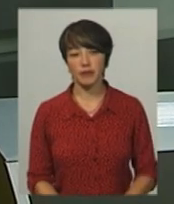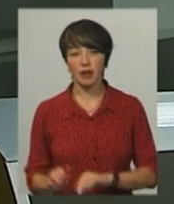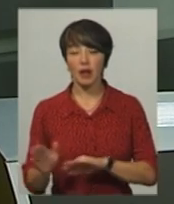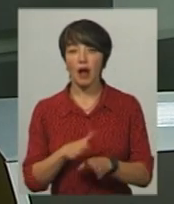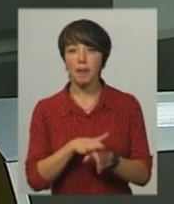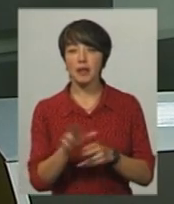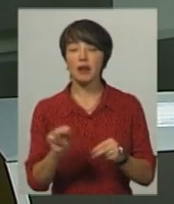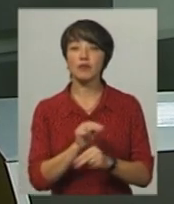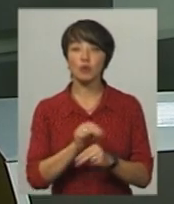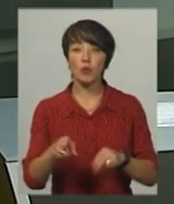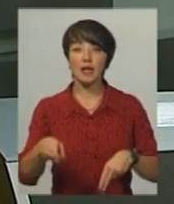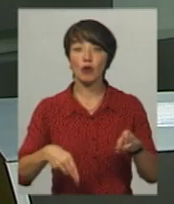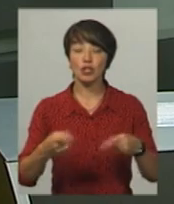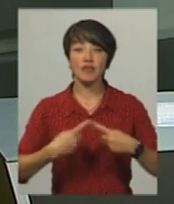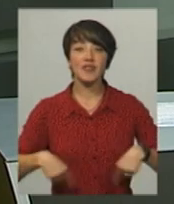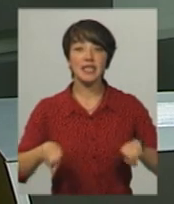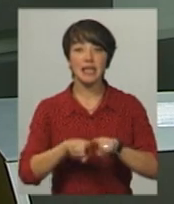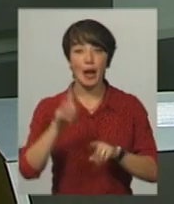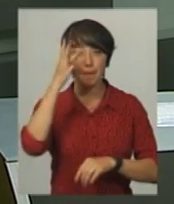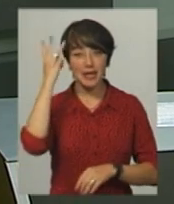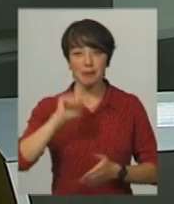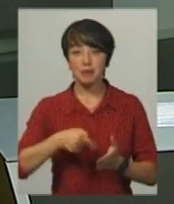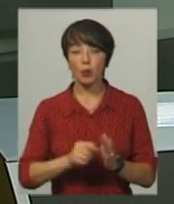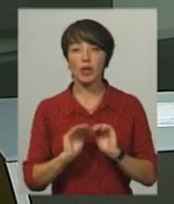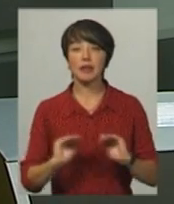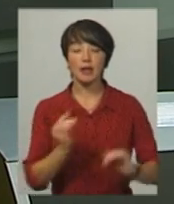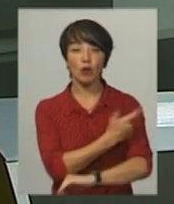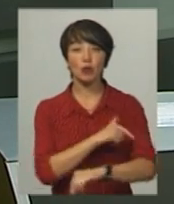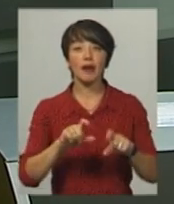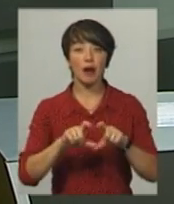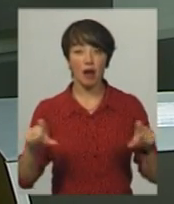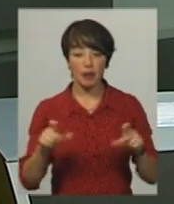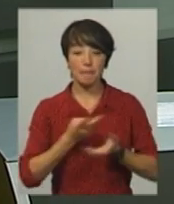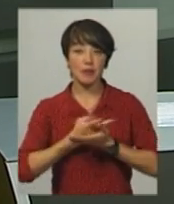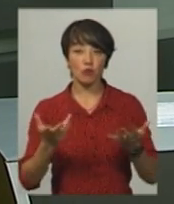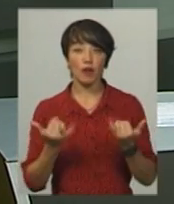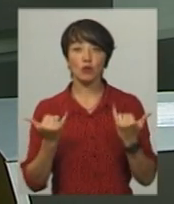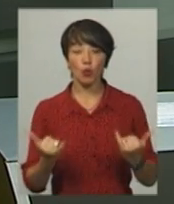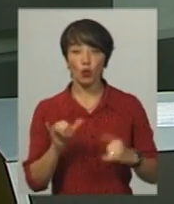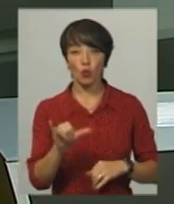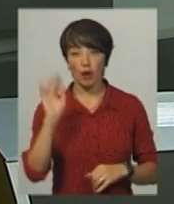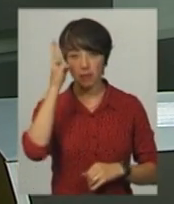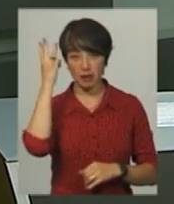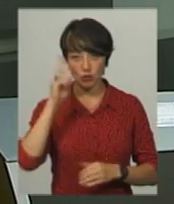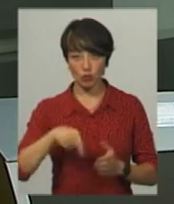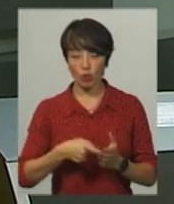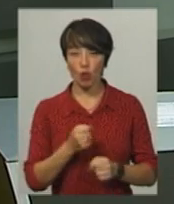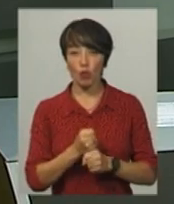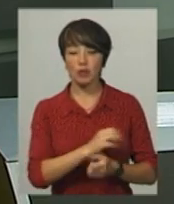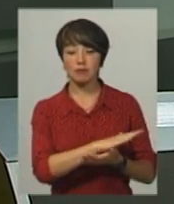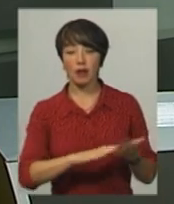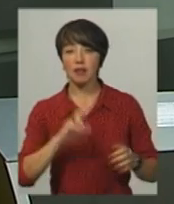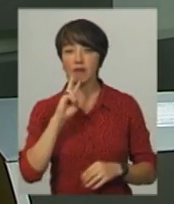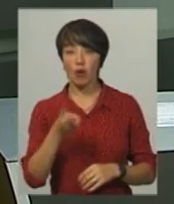Капітально відремонтоване хірургічне відділення Хмельницької міської дитячої лікарні презентували сьогодні у Хмельницькому. Роботи тривали